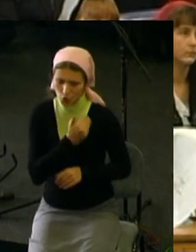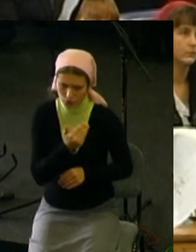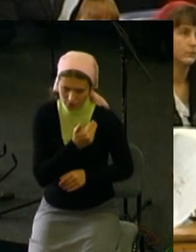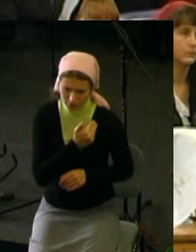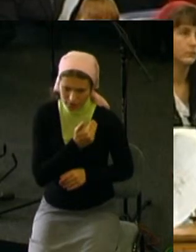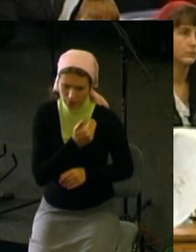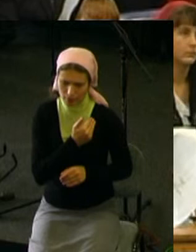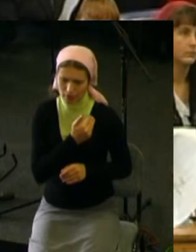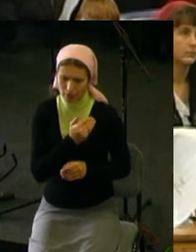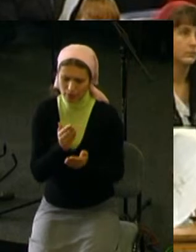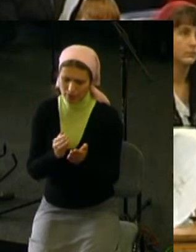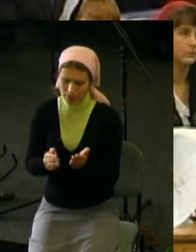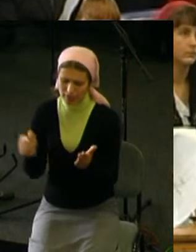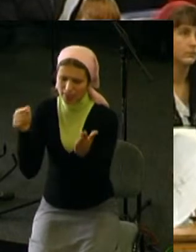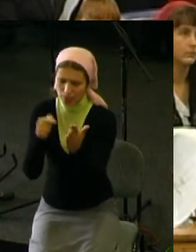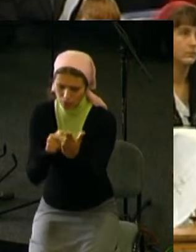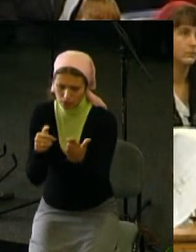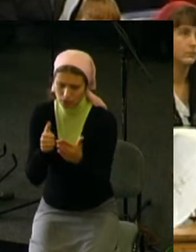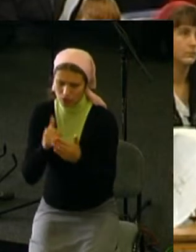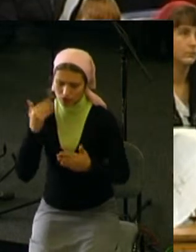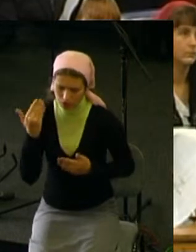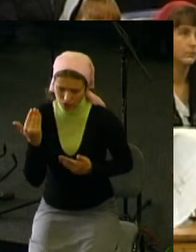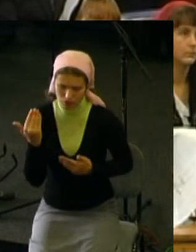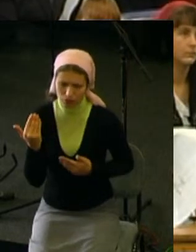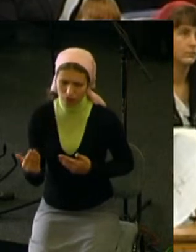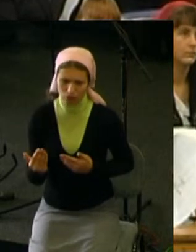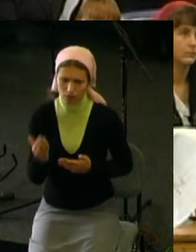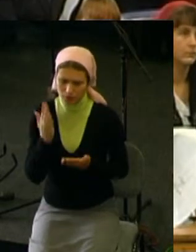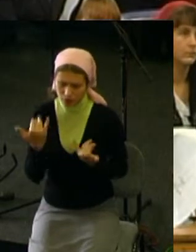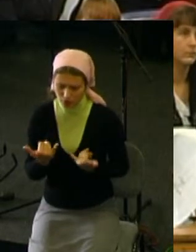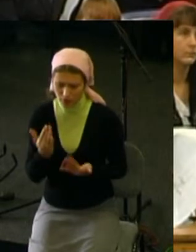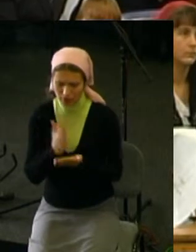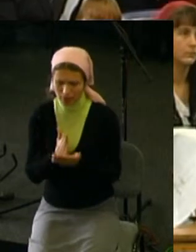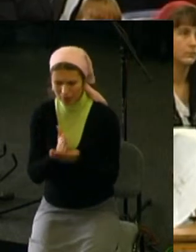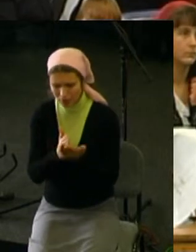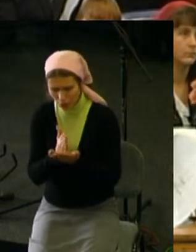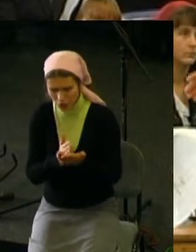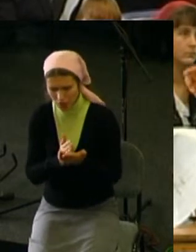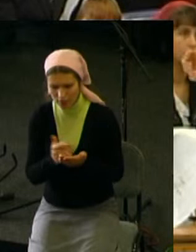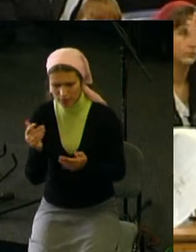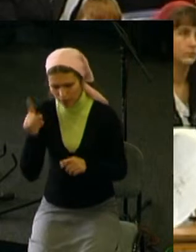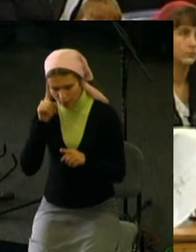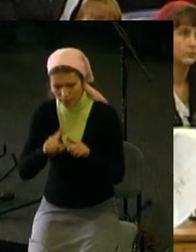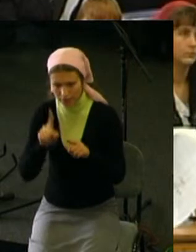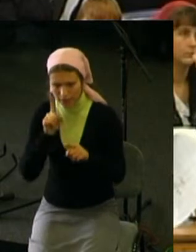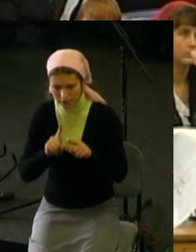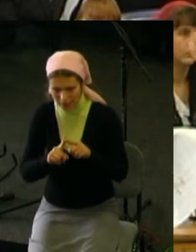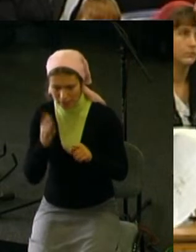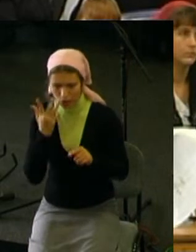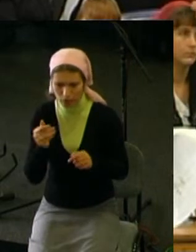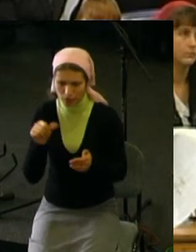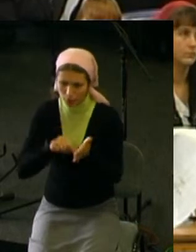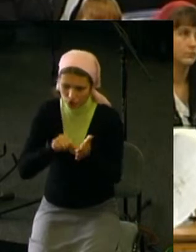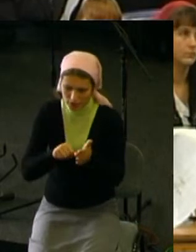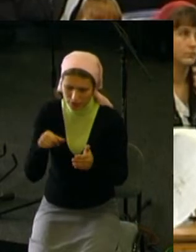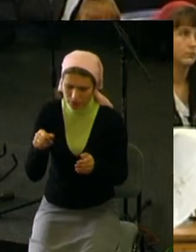і очевидно що гострими Мося ми і сьогодні маємо це служіння брати мої сестри коли будемо частувати